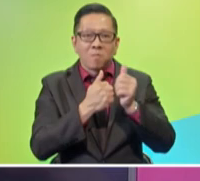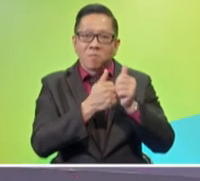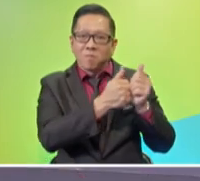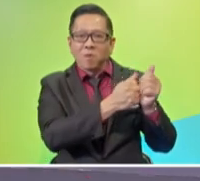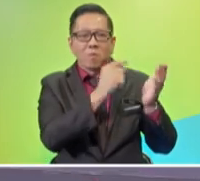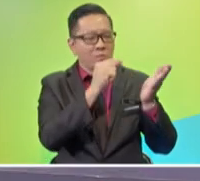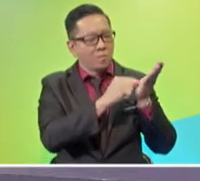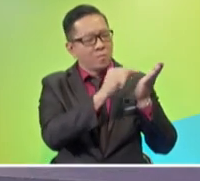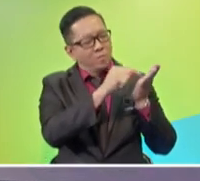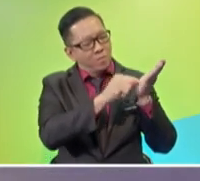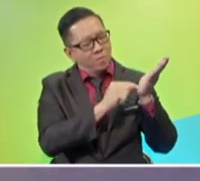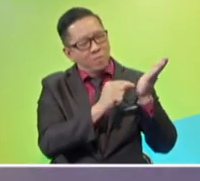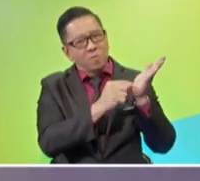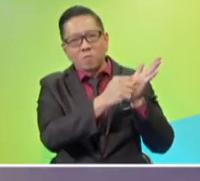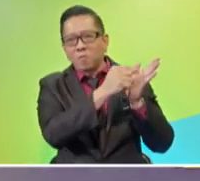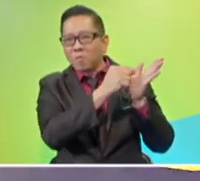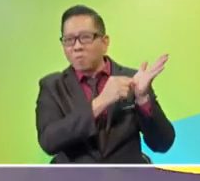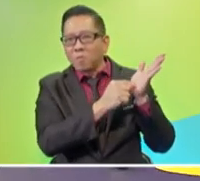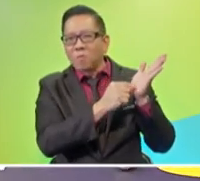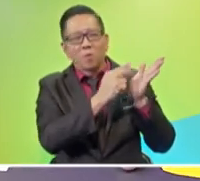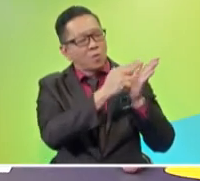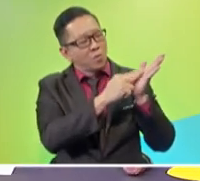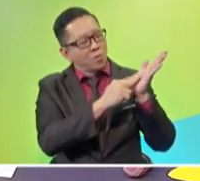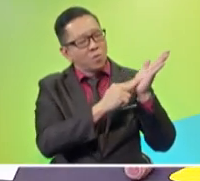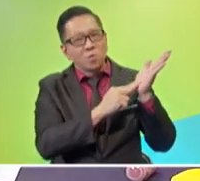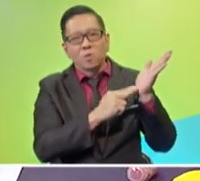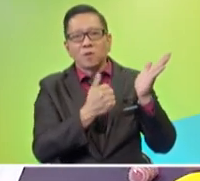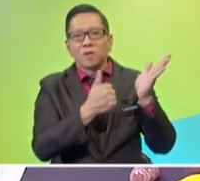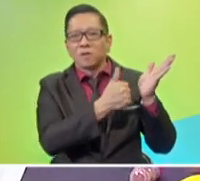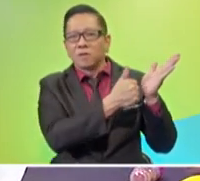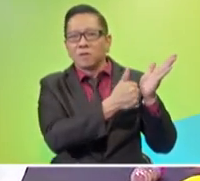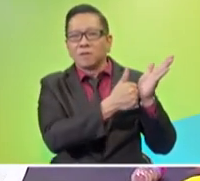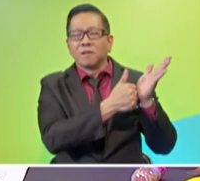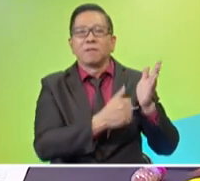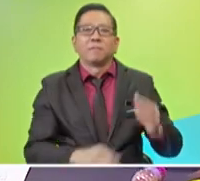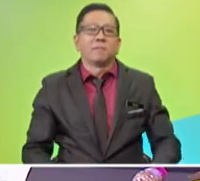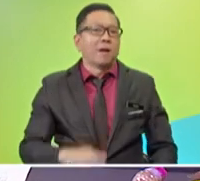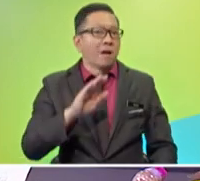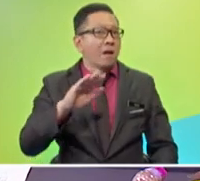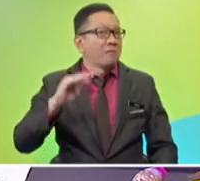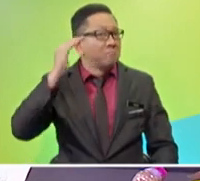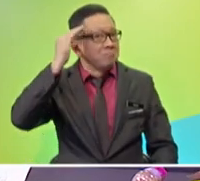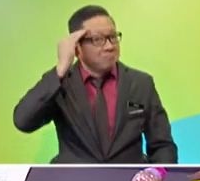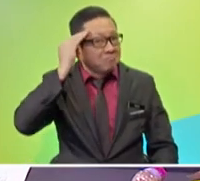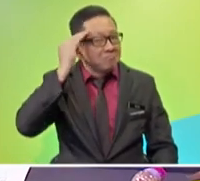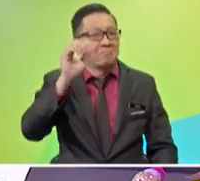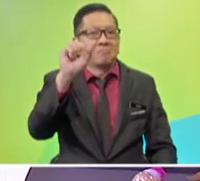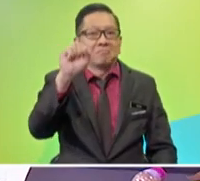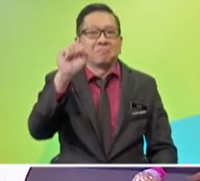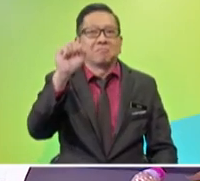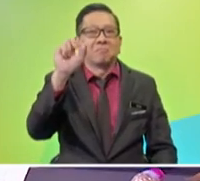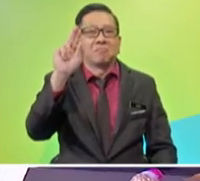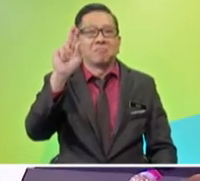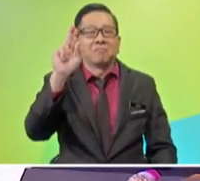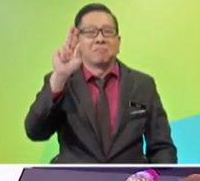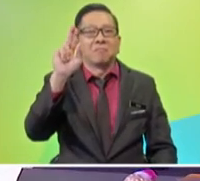titik-titik. Surihkan dia. Surih dia. Kalau mungkin ada kawan-kawan atau adik-adik dekat rumah yang kurang faham tentang penggunaan ayat surih tu,